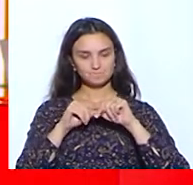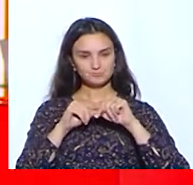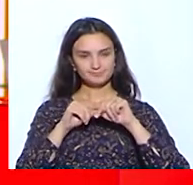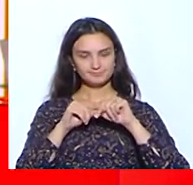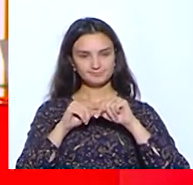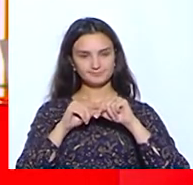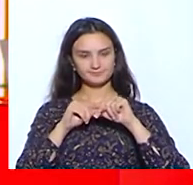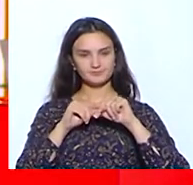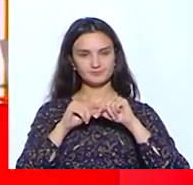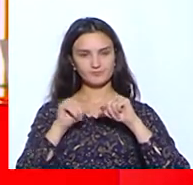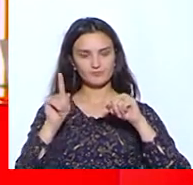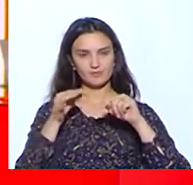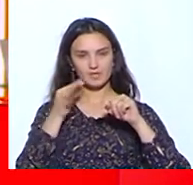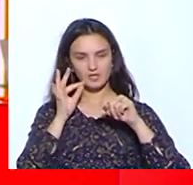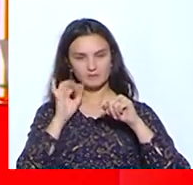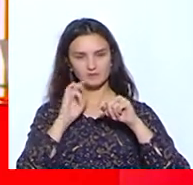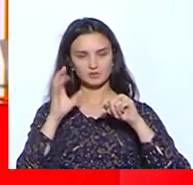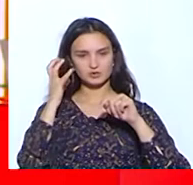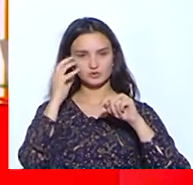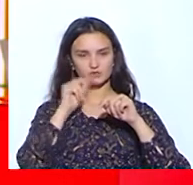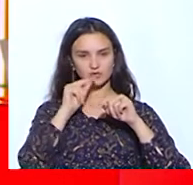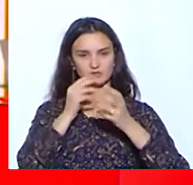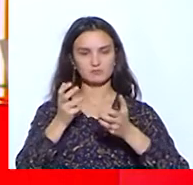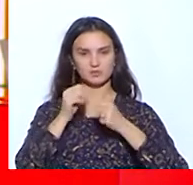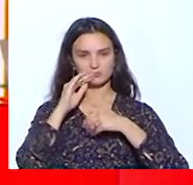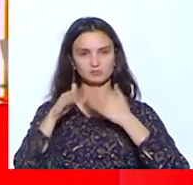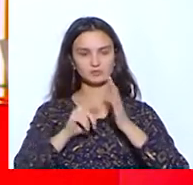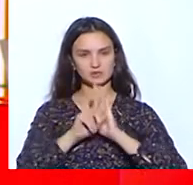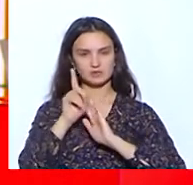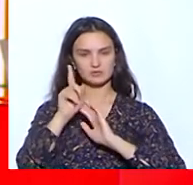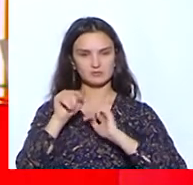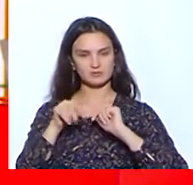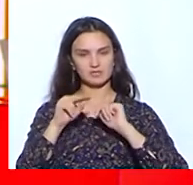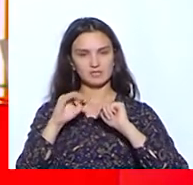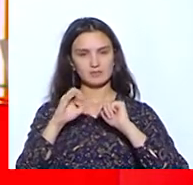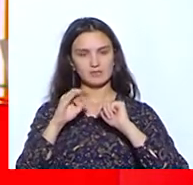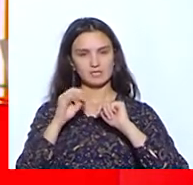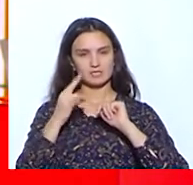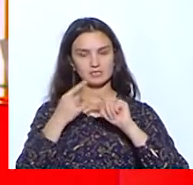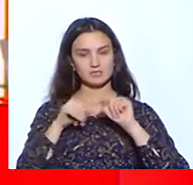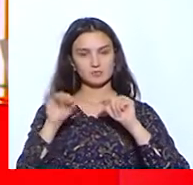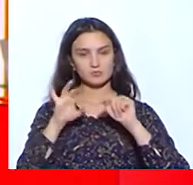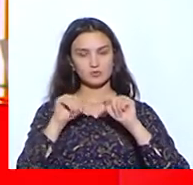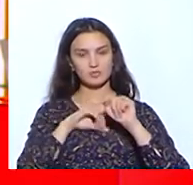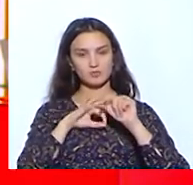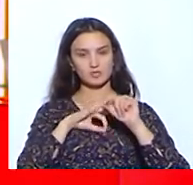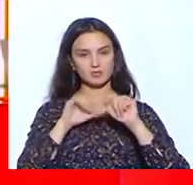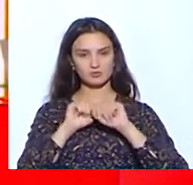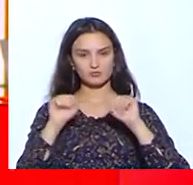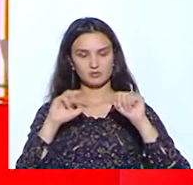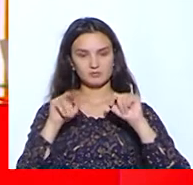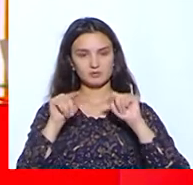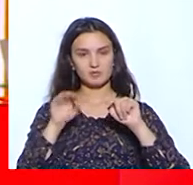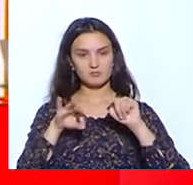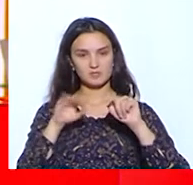რიტუალიც კი, რომ ყავის ან შავი ჩაის მირთმევის შემდეგ იწყება დეფეკაცია. ამის ბოროტად გამოყენება არ შეიძლება და